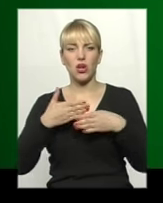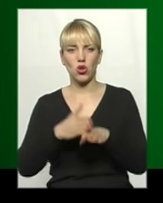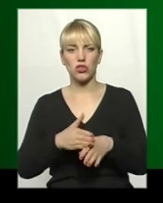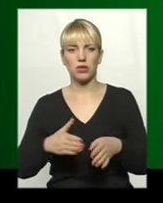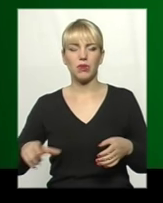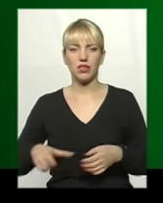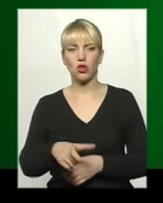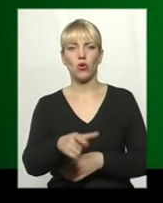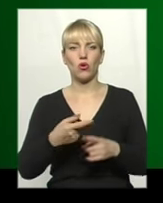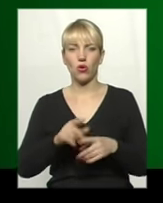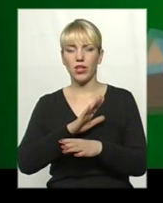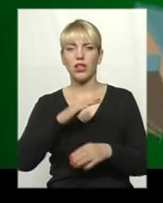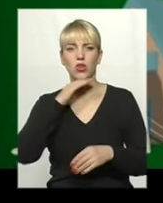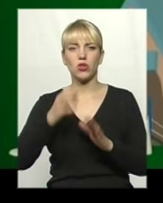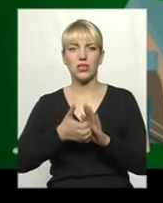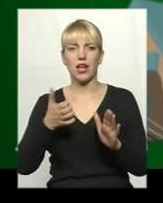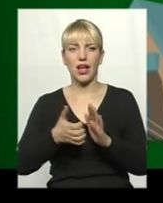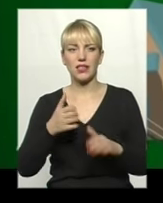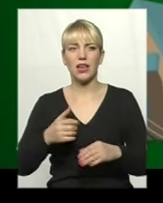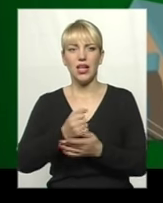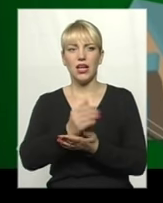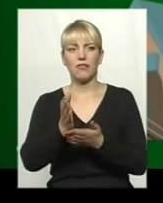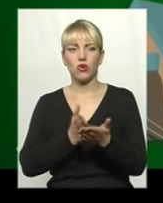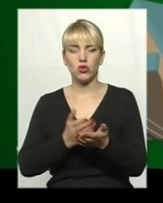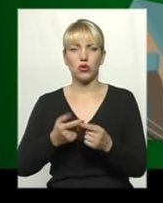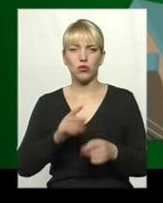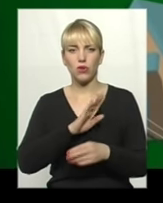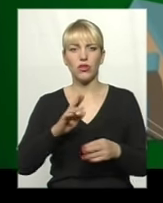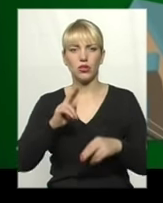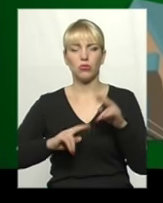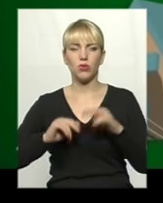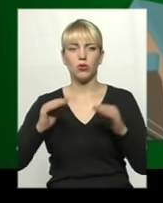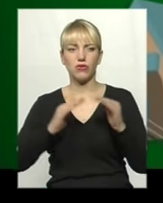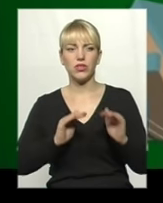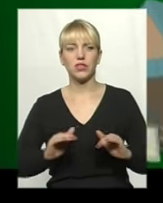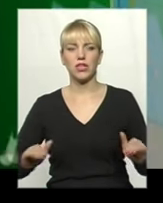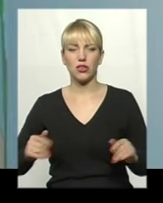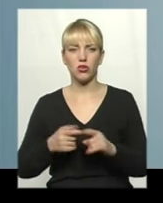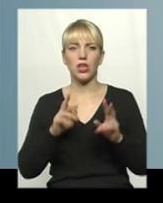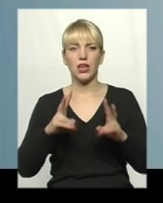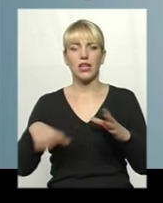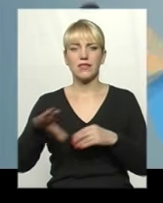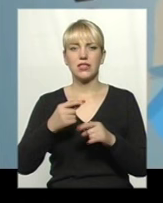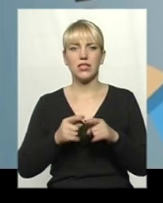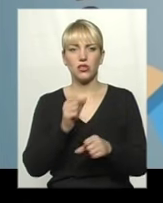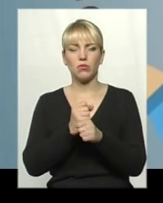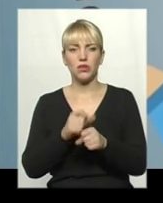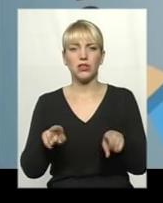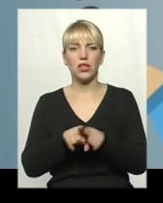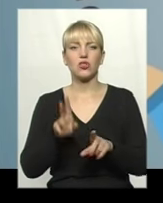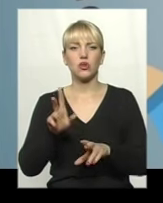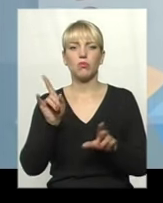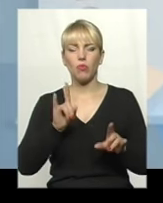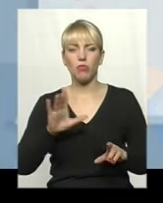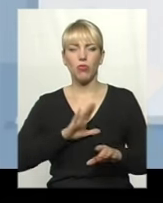дороги, недостатня інфраструктура, недобудовані садочки, жалюгідні медичні заклади. Як же зробити так, щоб були